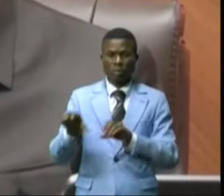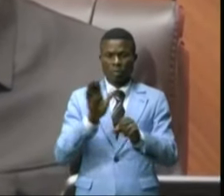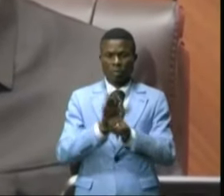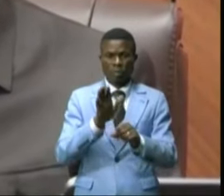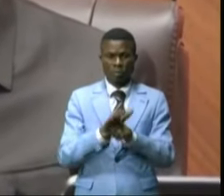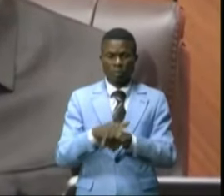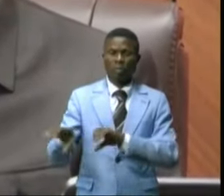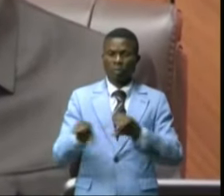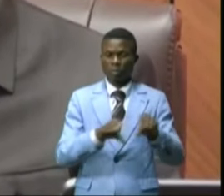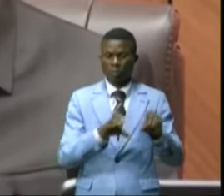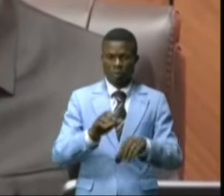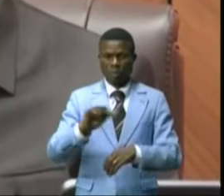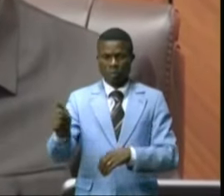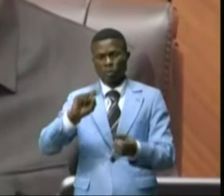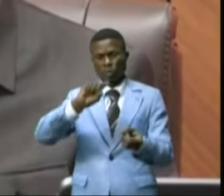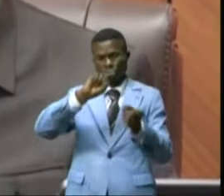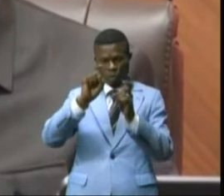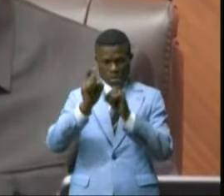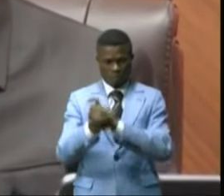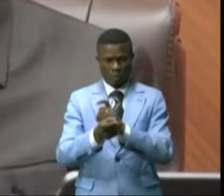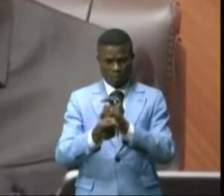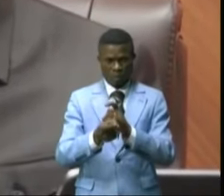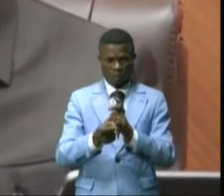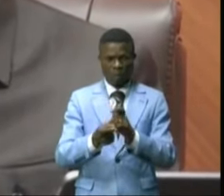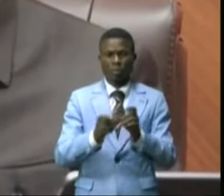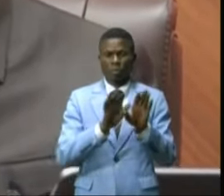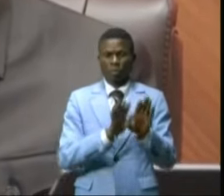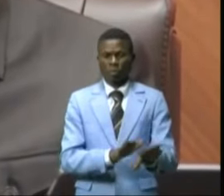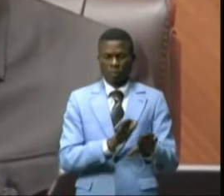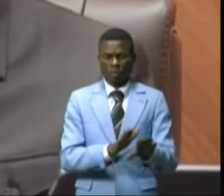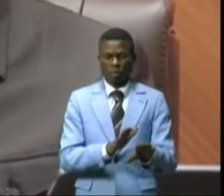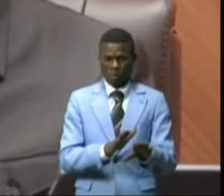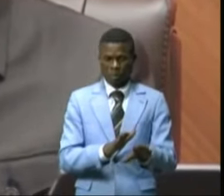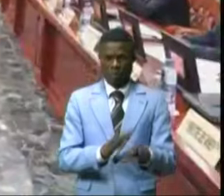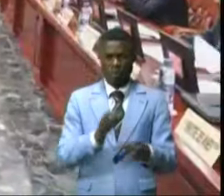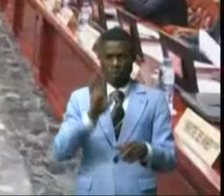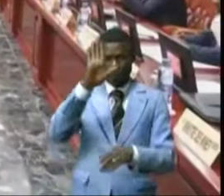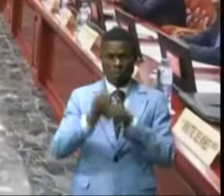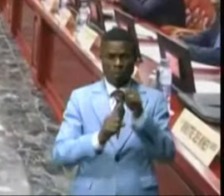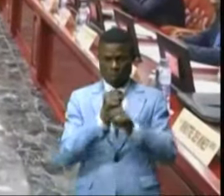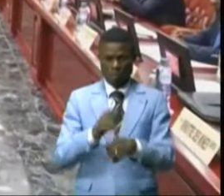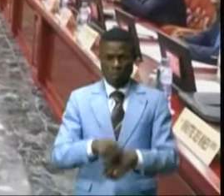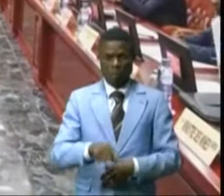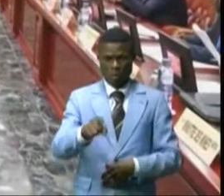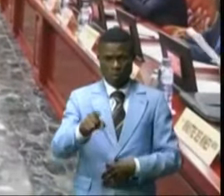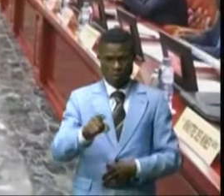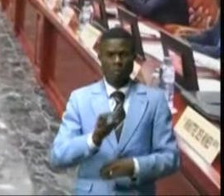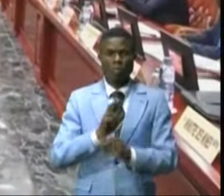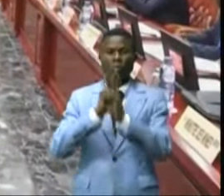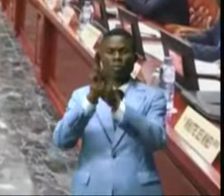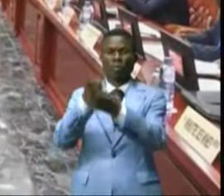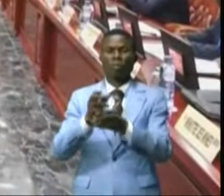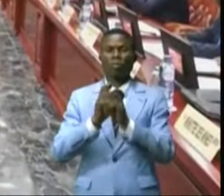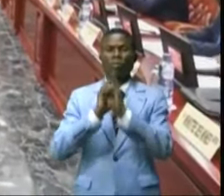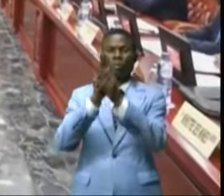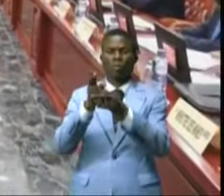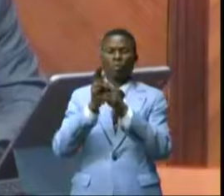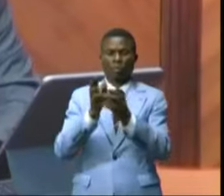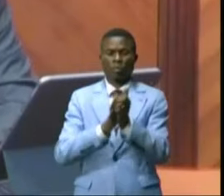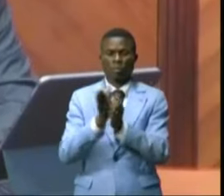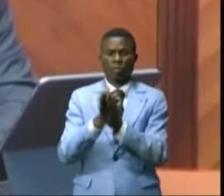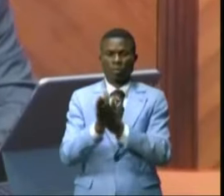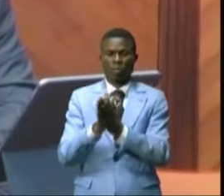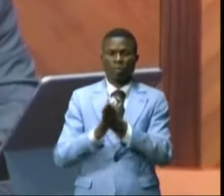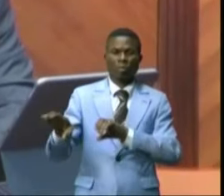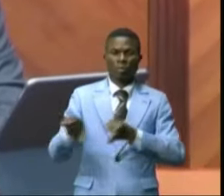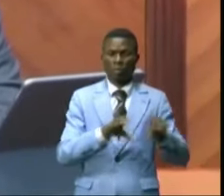d'autres actions, tout comme des réformes, sont encore attendues au cours de ce quinquennat. Réagissant au rapport concernant les activités